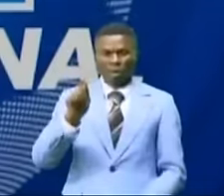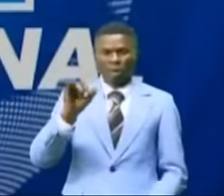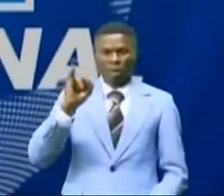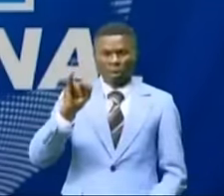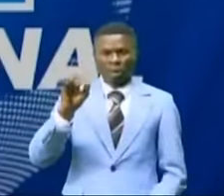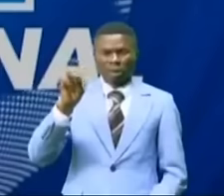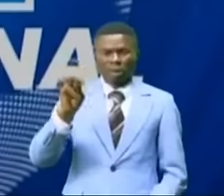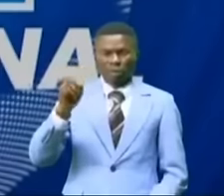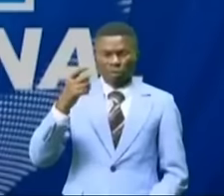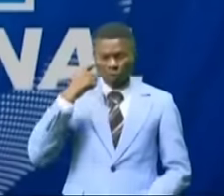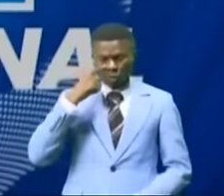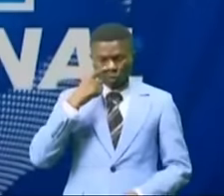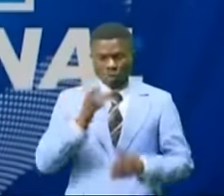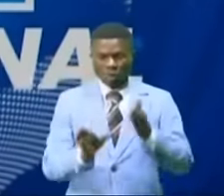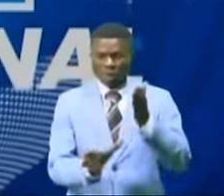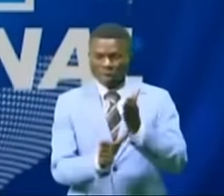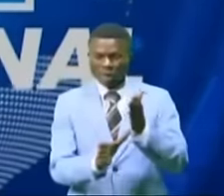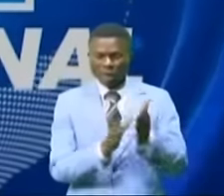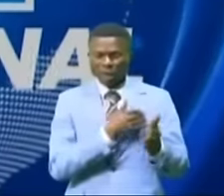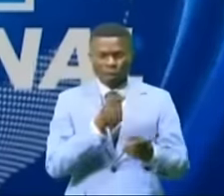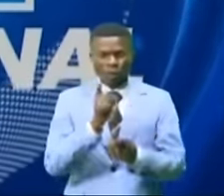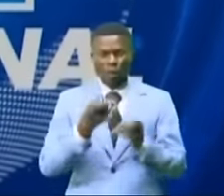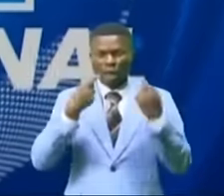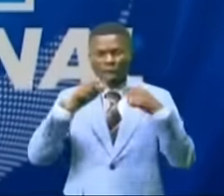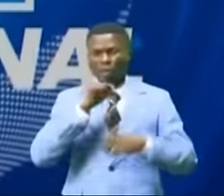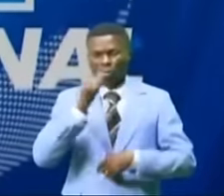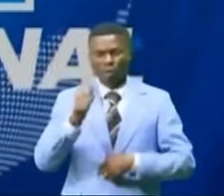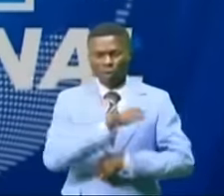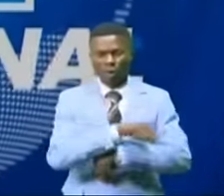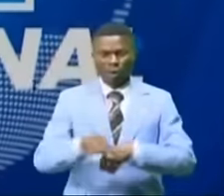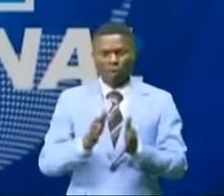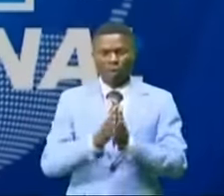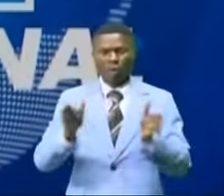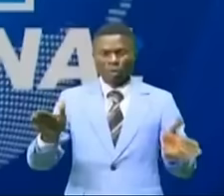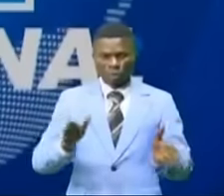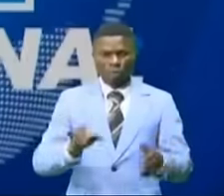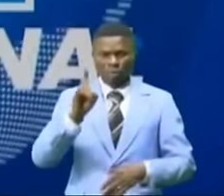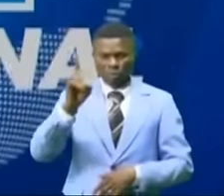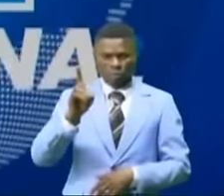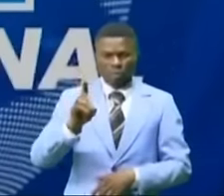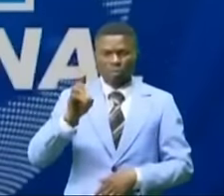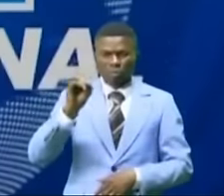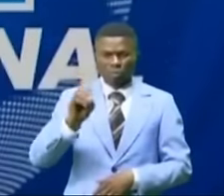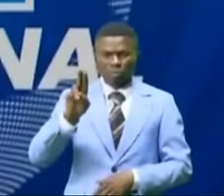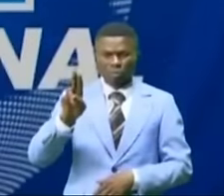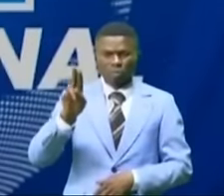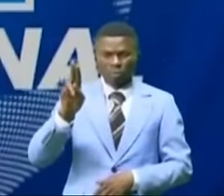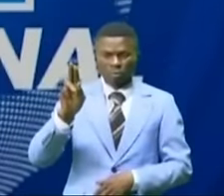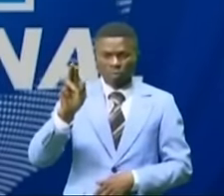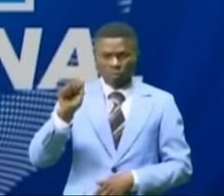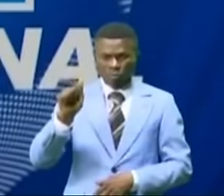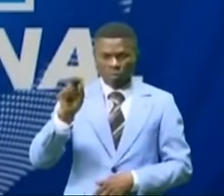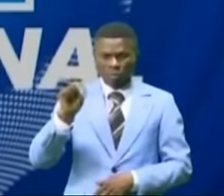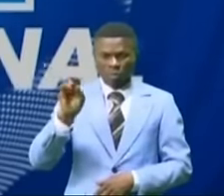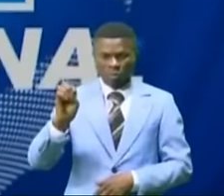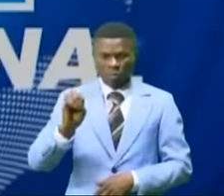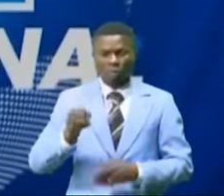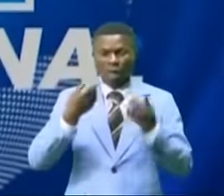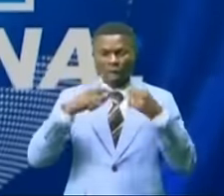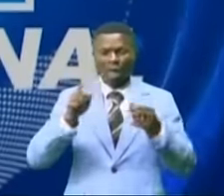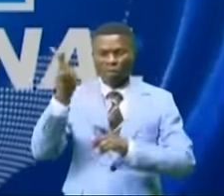Lenoir, sous réserve de sa vraie identité, la Direction générale des douanes et accises se fait le devoir de fixer